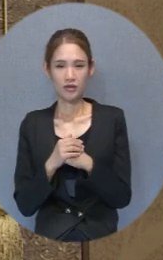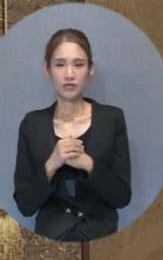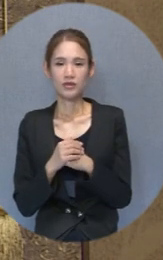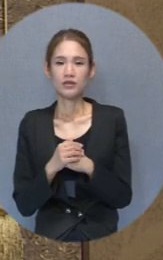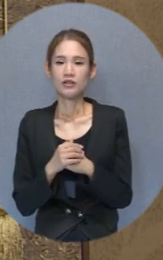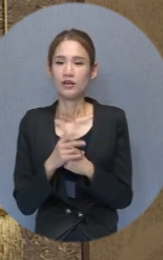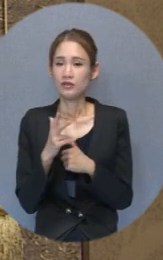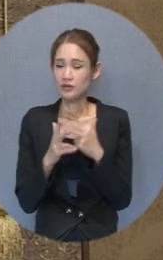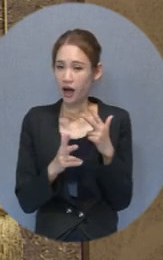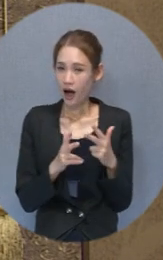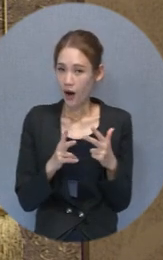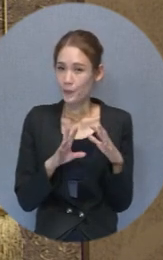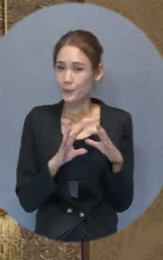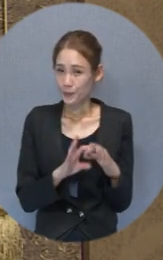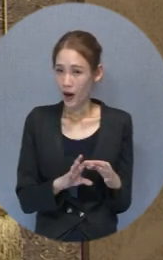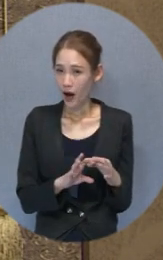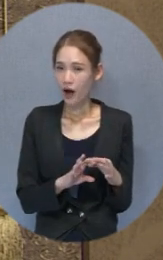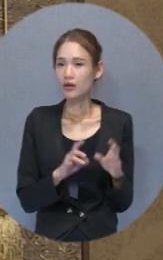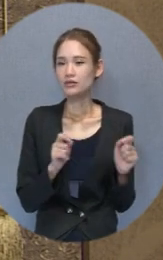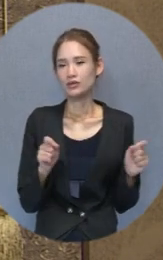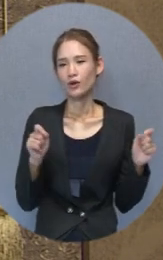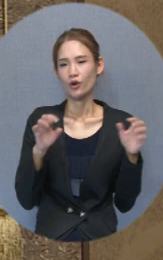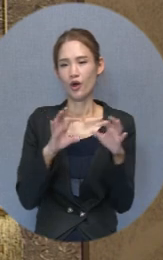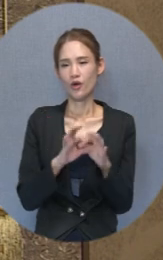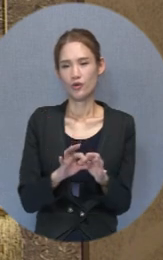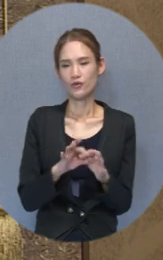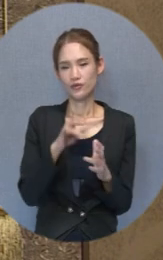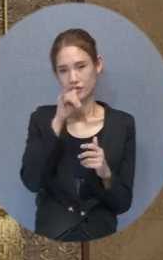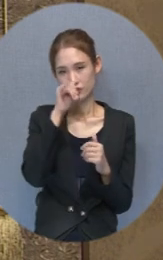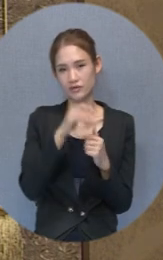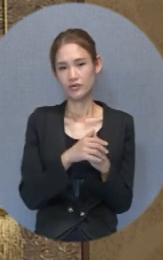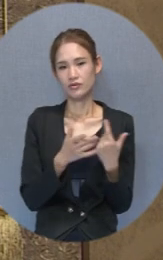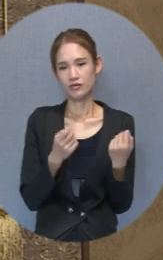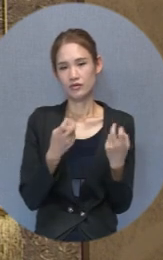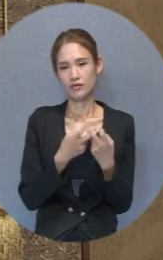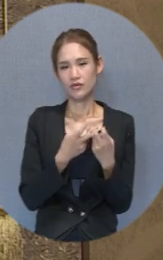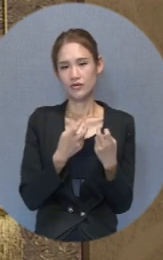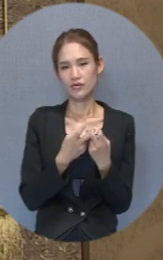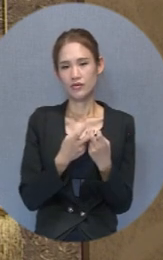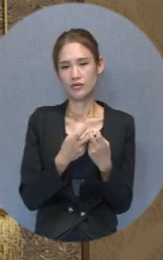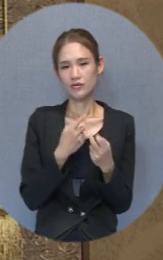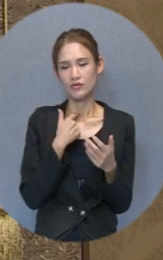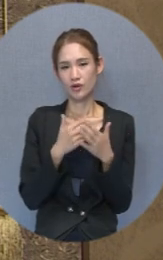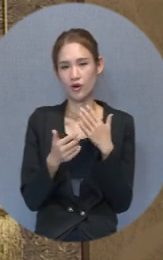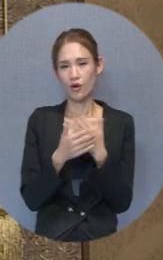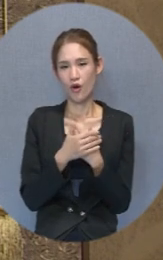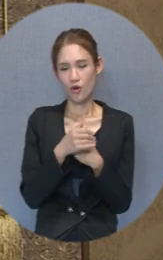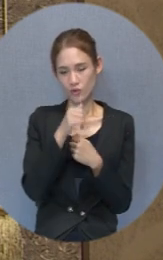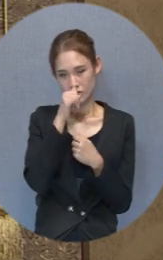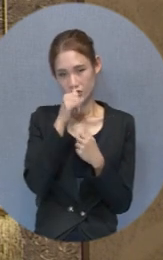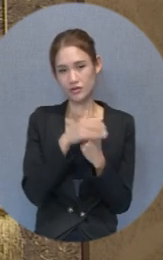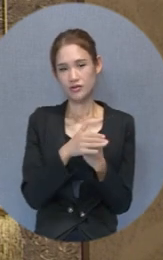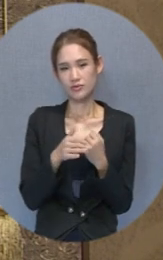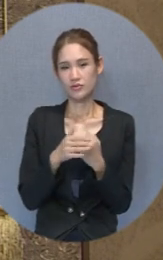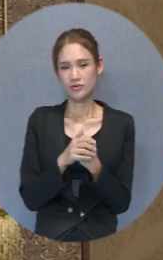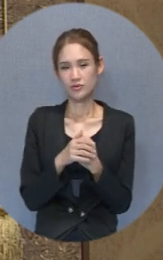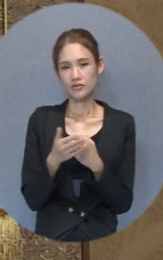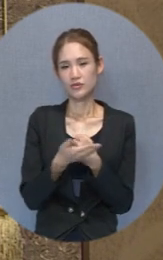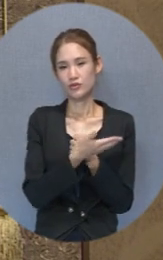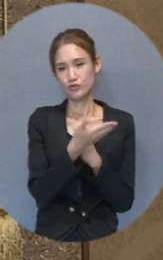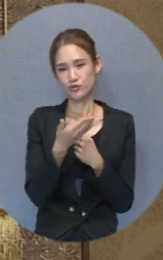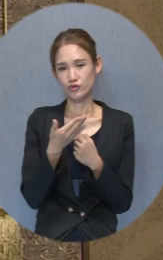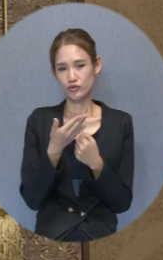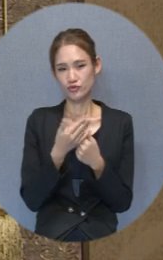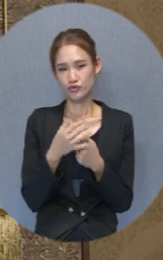지금 사업까지도 연계가 됐잖아요. 네. 그 방법을 저는 한번 경험을 해봤기 때문에